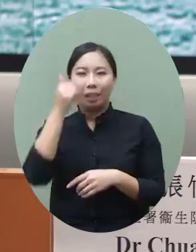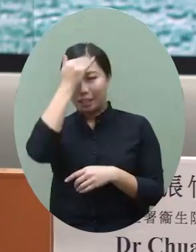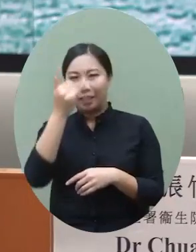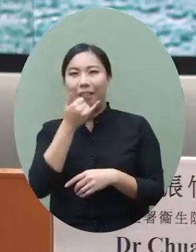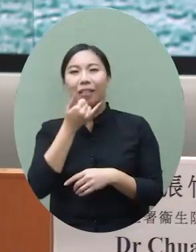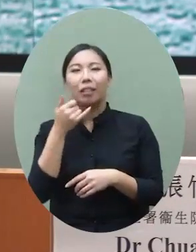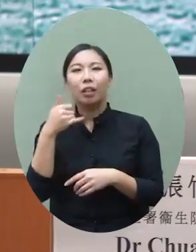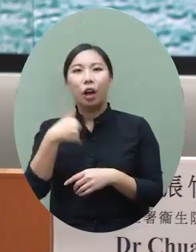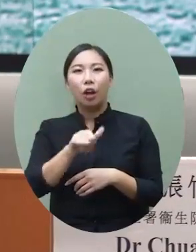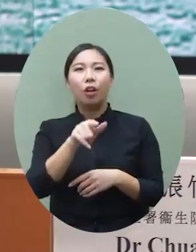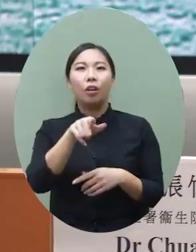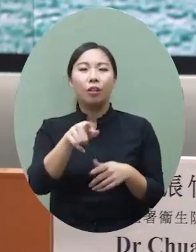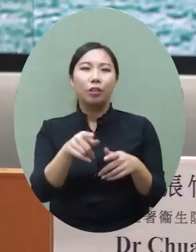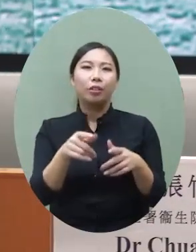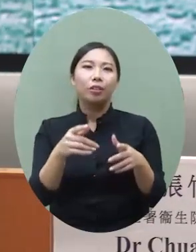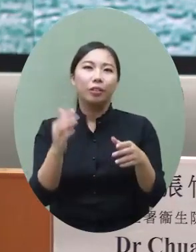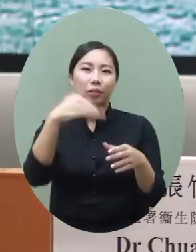村。